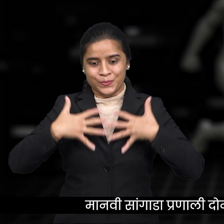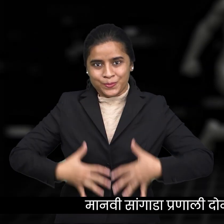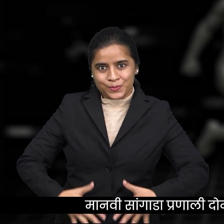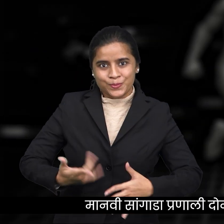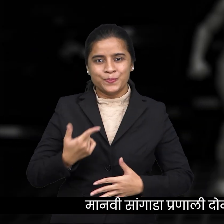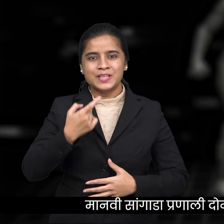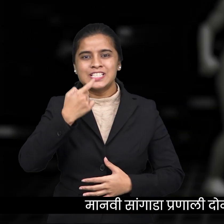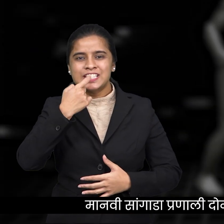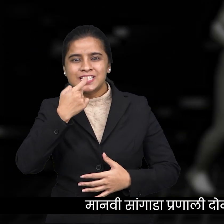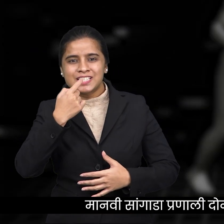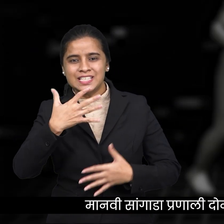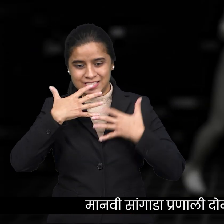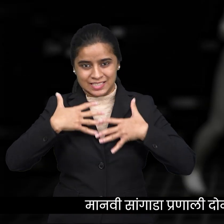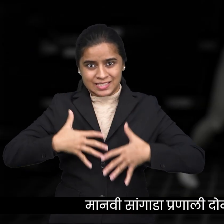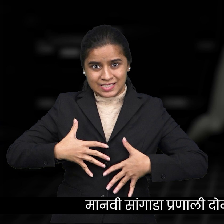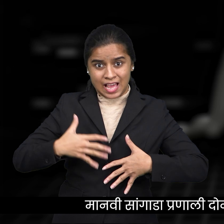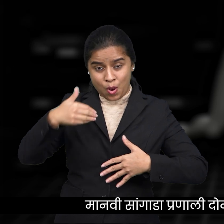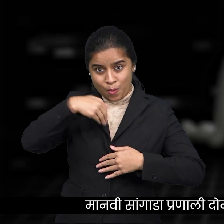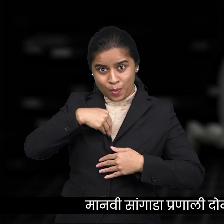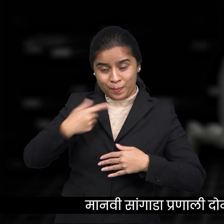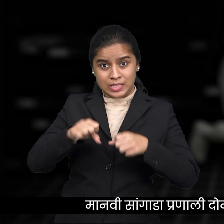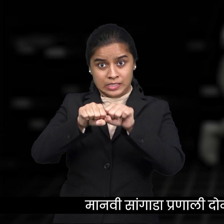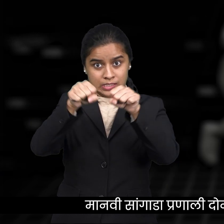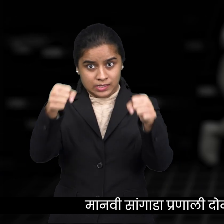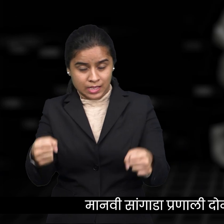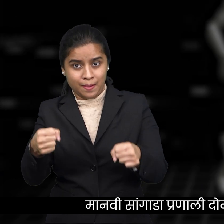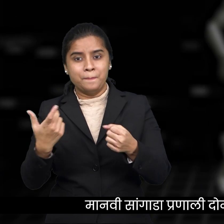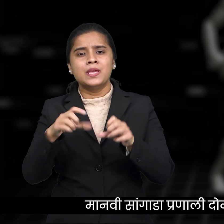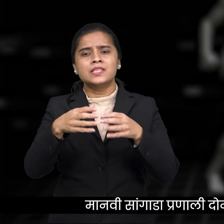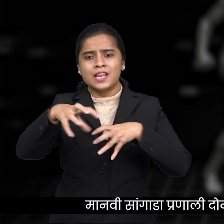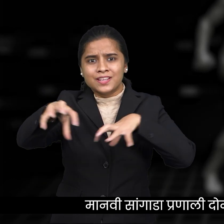मानवी सांगाडा प्रणाली 2 मुख्य भागांमध्ये विभागली गेली आहे.